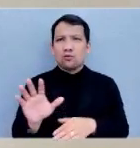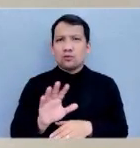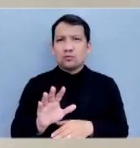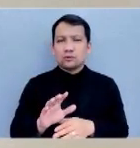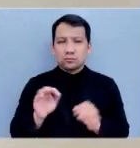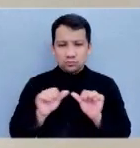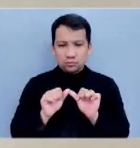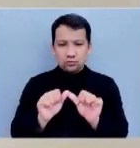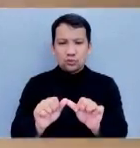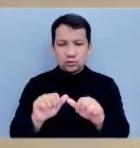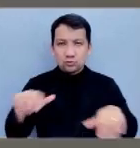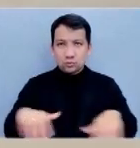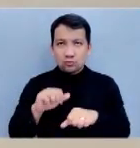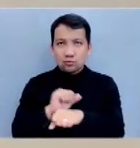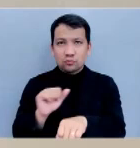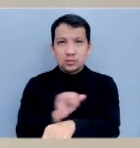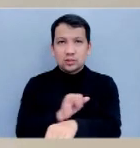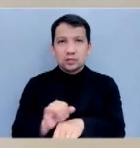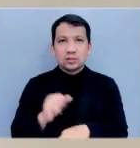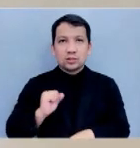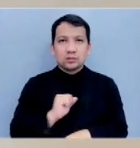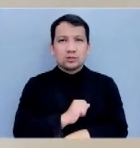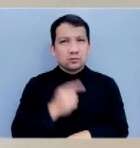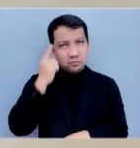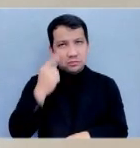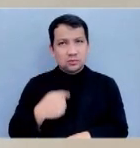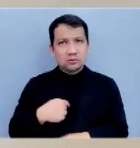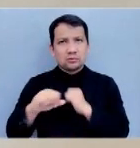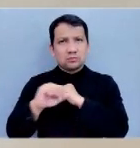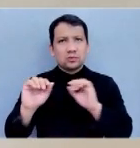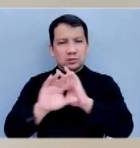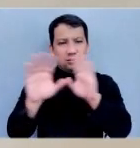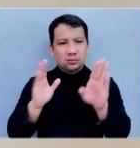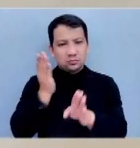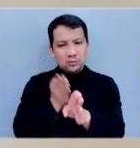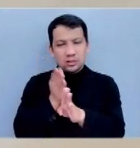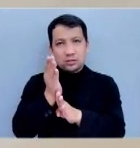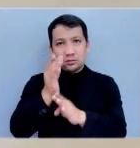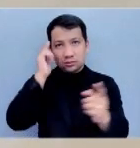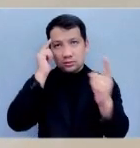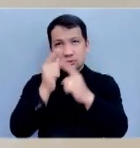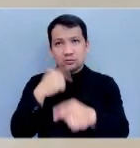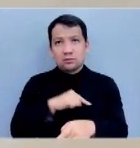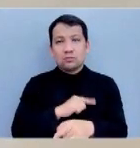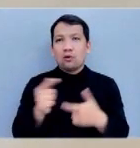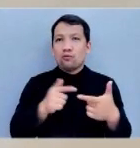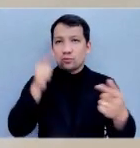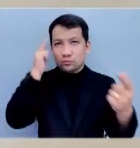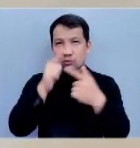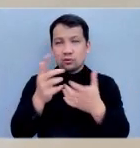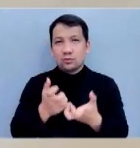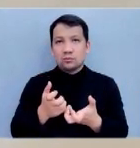pa ang kanilang trabaho. Para naman kay Senator Joel Villanueva, nagbibigay ng malinaw na direksyon ang bagong slogan sa kung ano ang gustong magawa